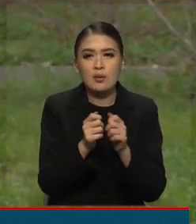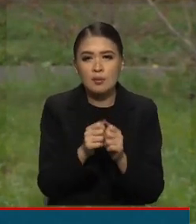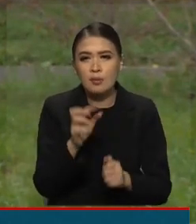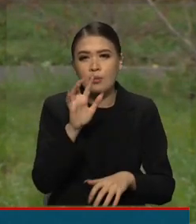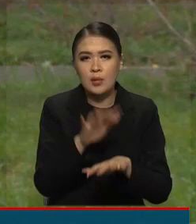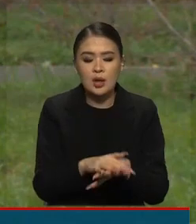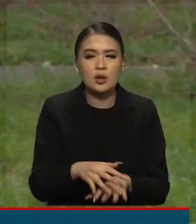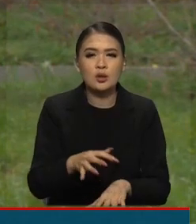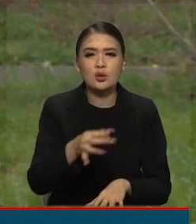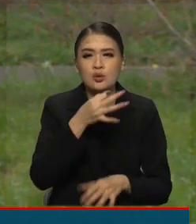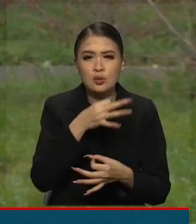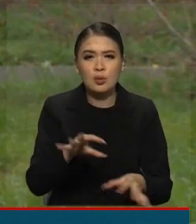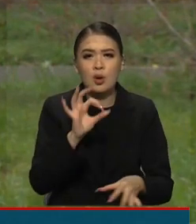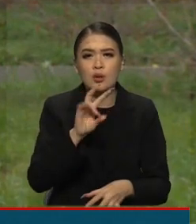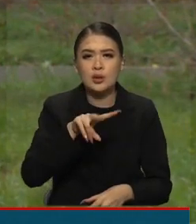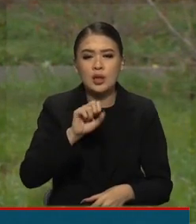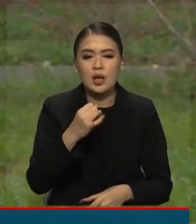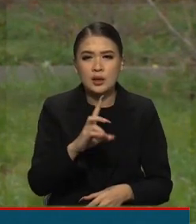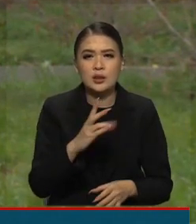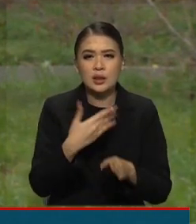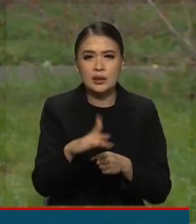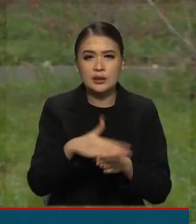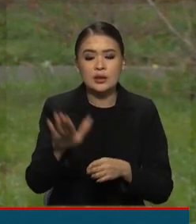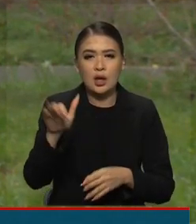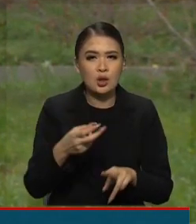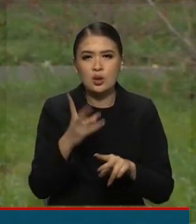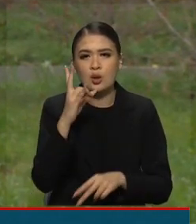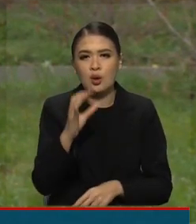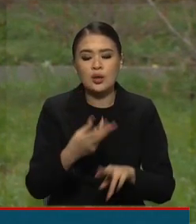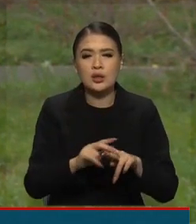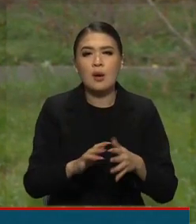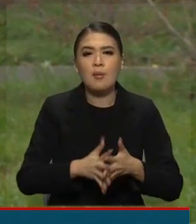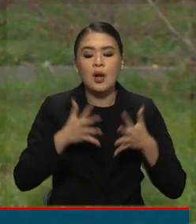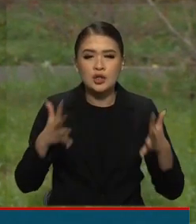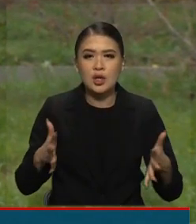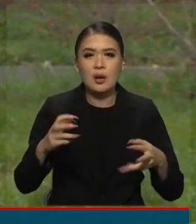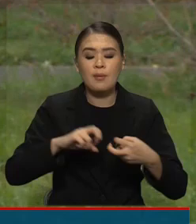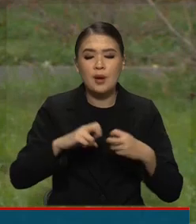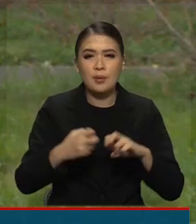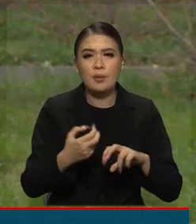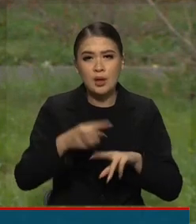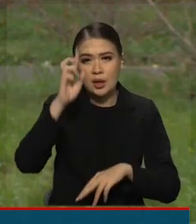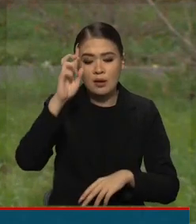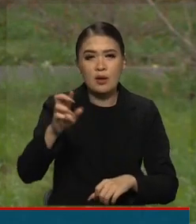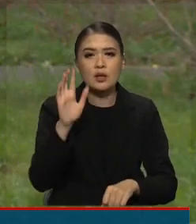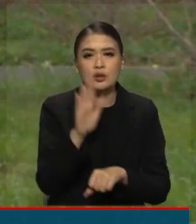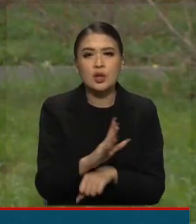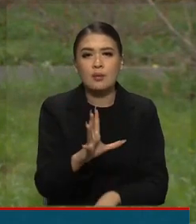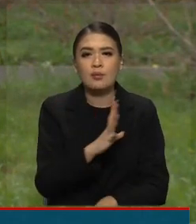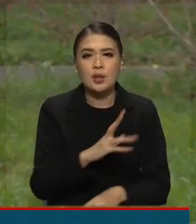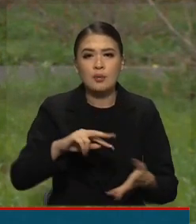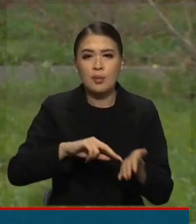любой, оформляешь онлайн-кредит, и вроде бы нет никаких проблем. Но на самом деле это большая проблема, закредитованность. Поэтому глава государства поручил масштабировать